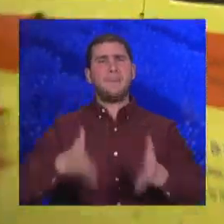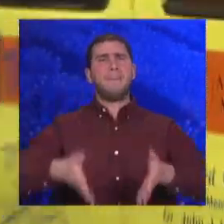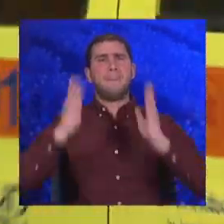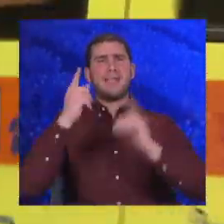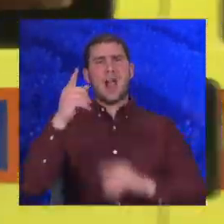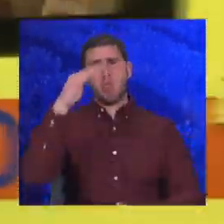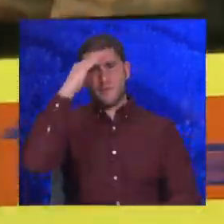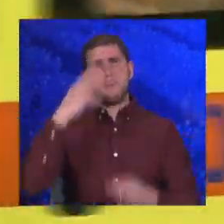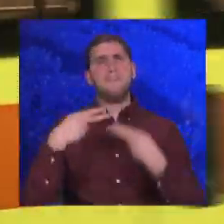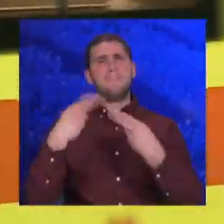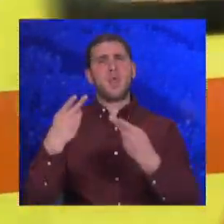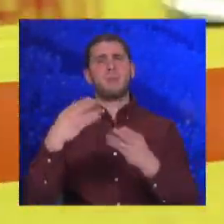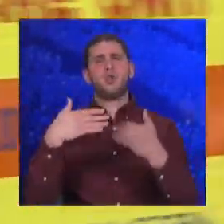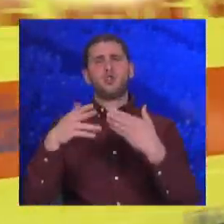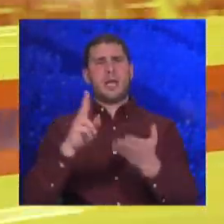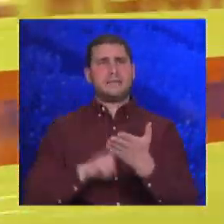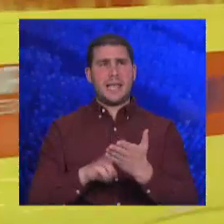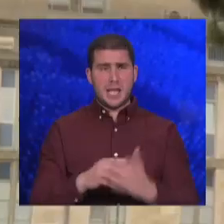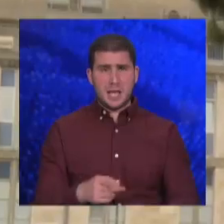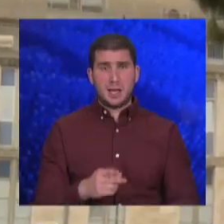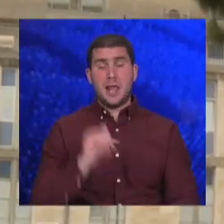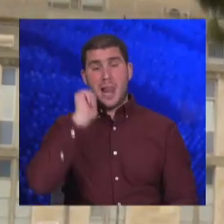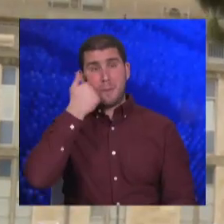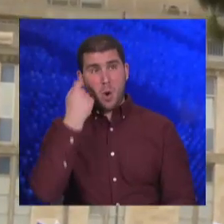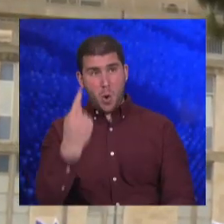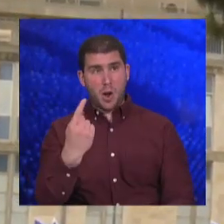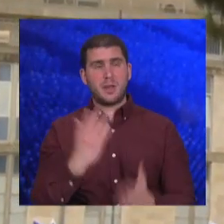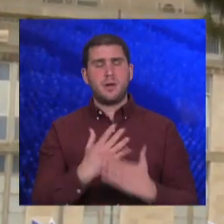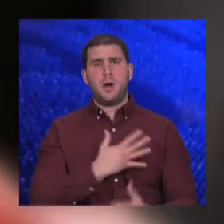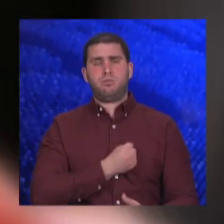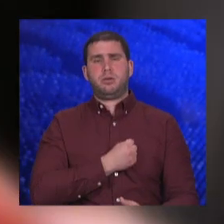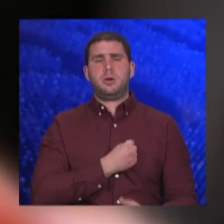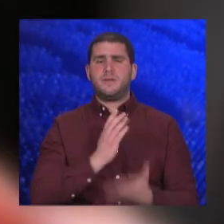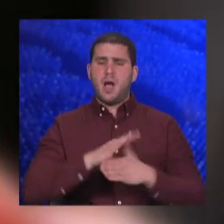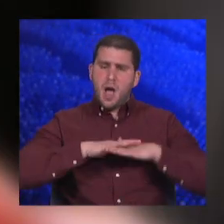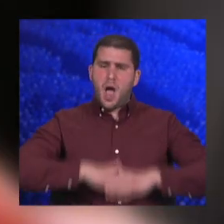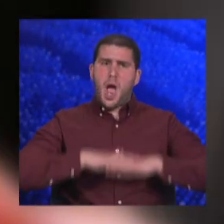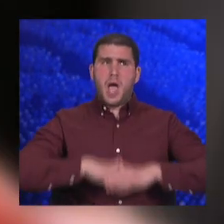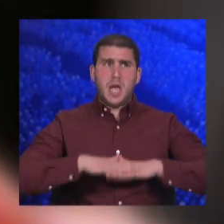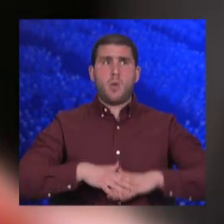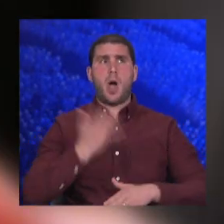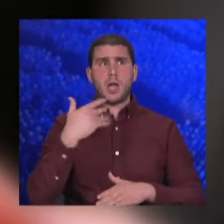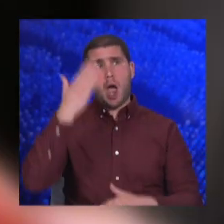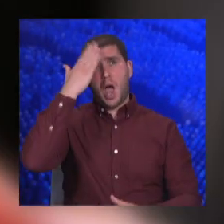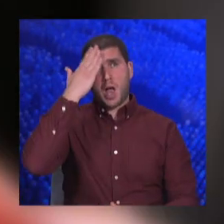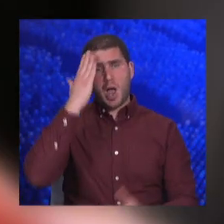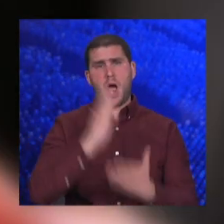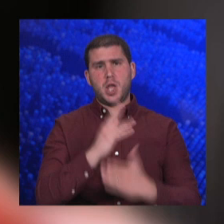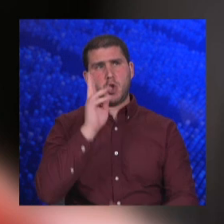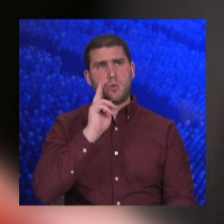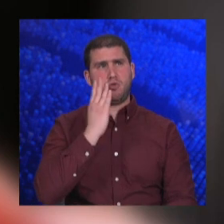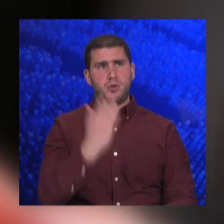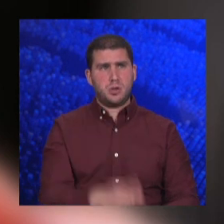לבית החולים שערי צדק. יום למחרת לקה בליבו ובוצעה בו אחיה. הוא היה בהכרה עד יום שישי. הוא